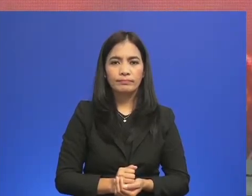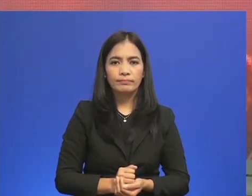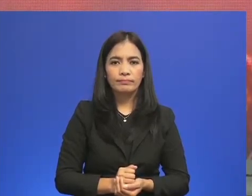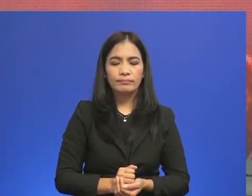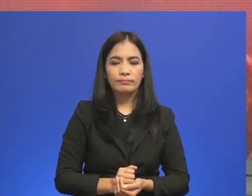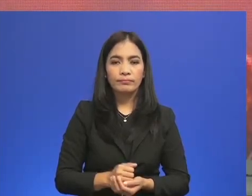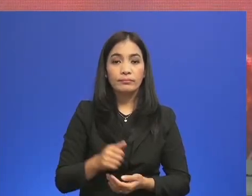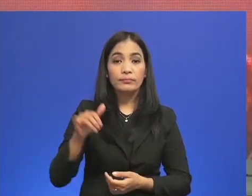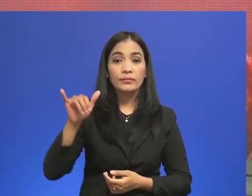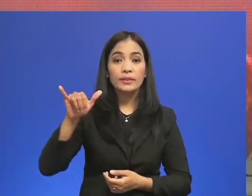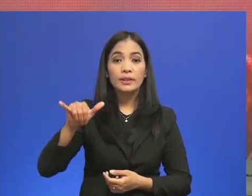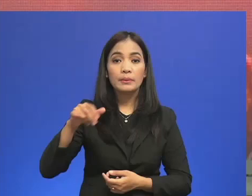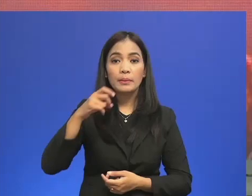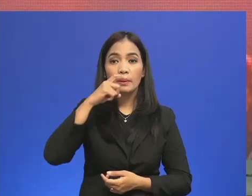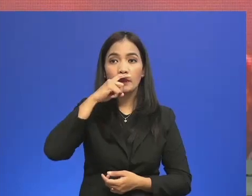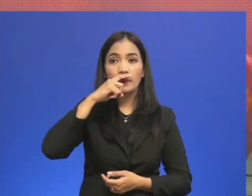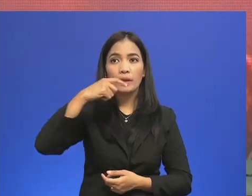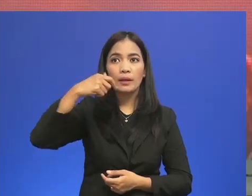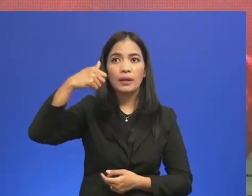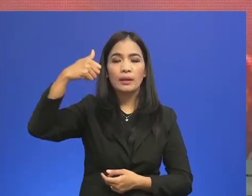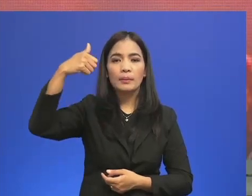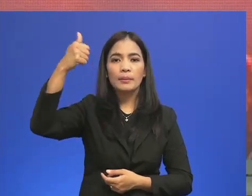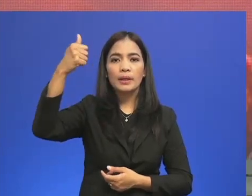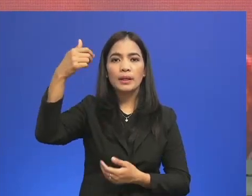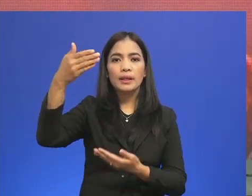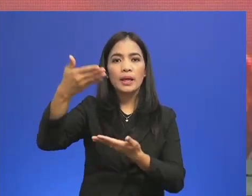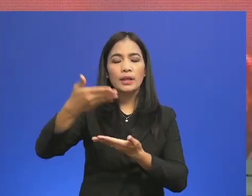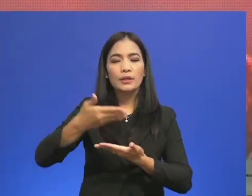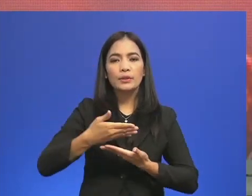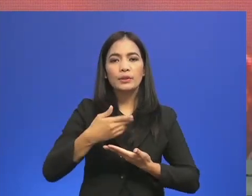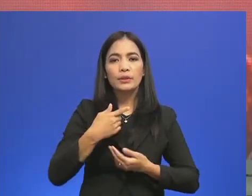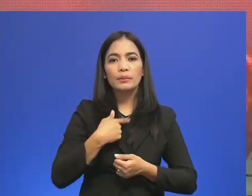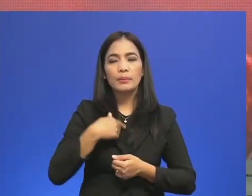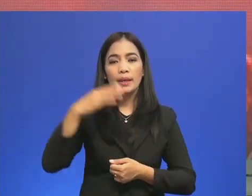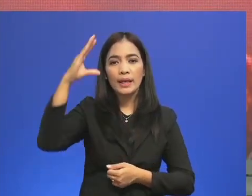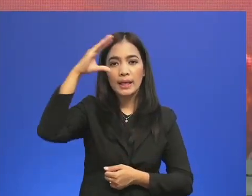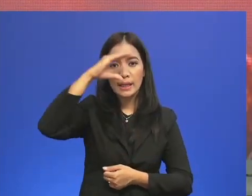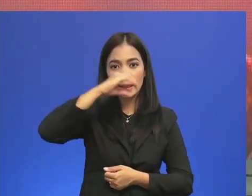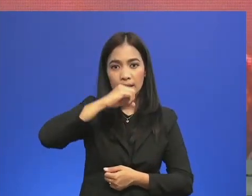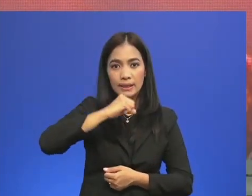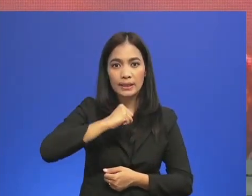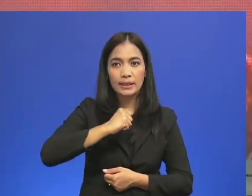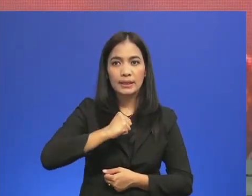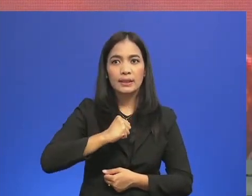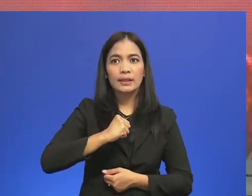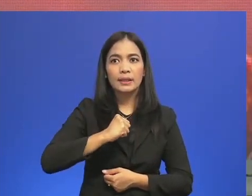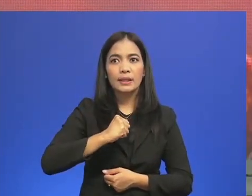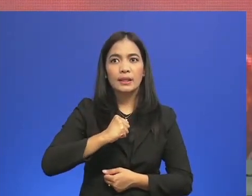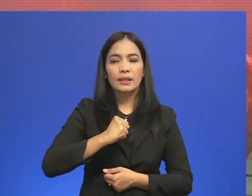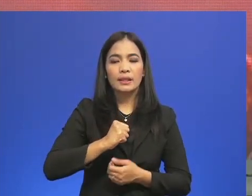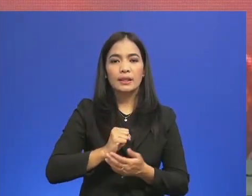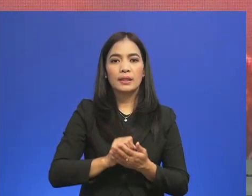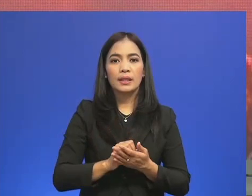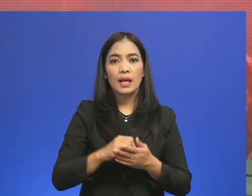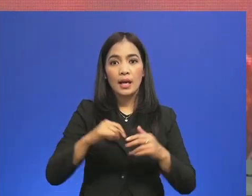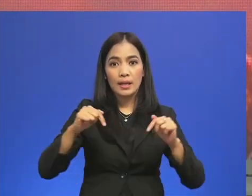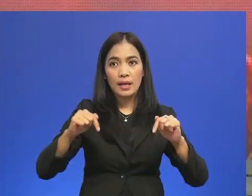Ya Bapa, beri aku mengerti